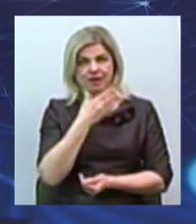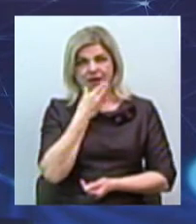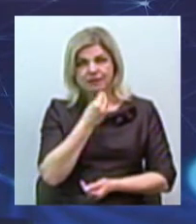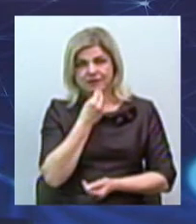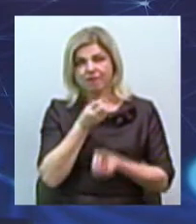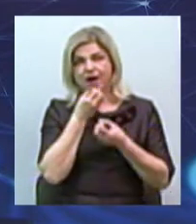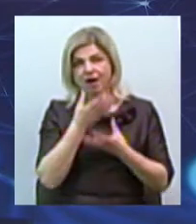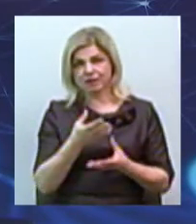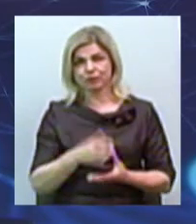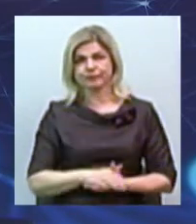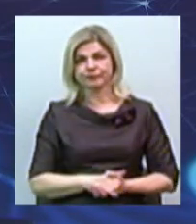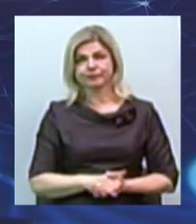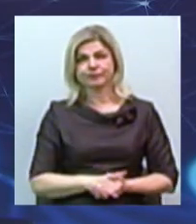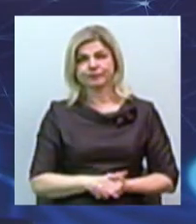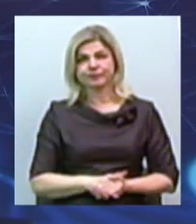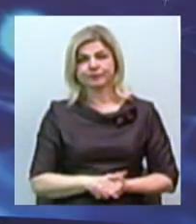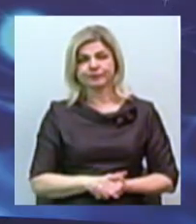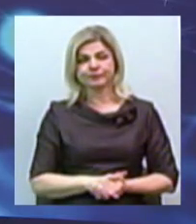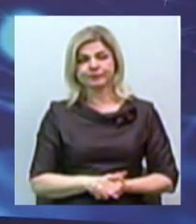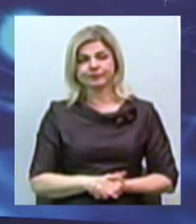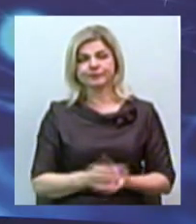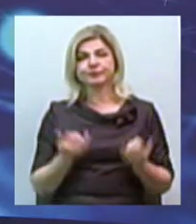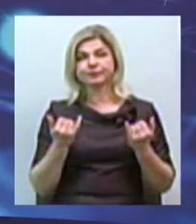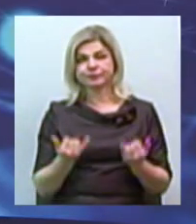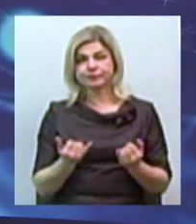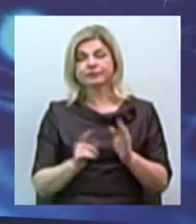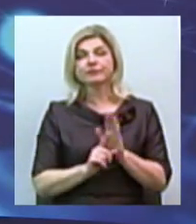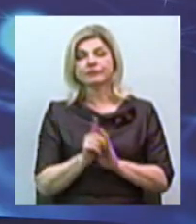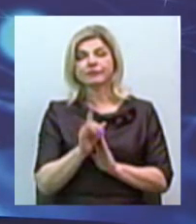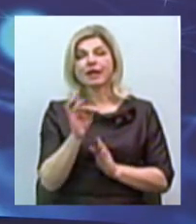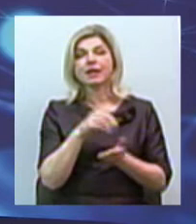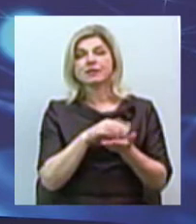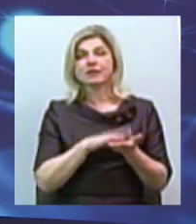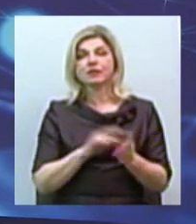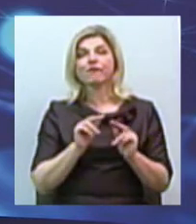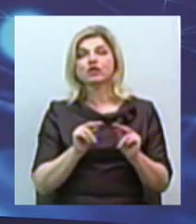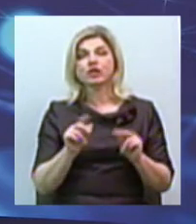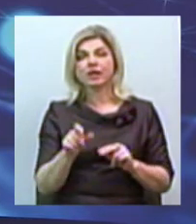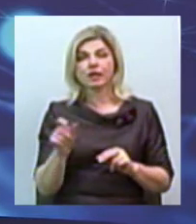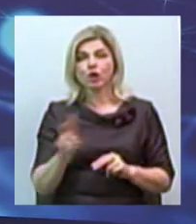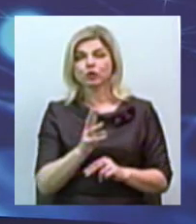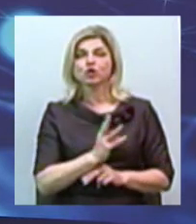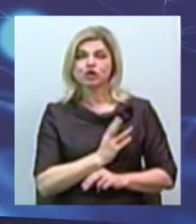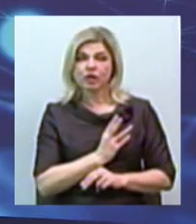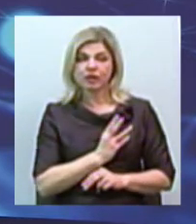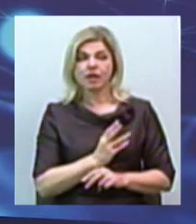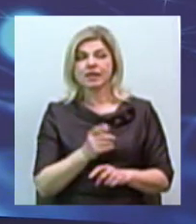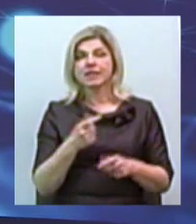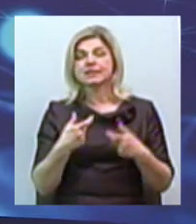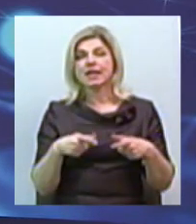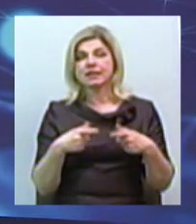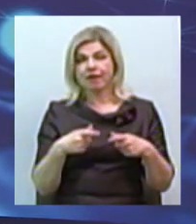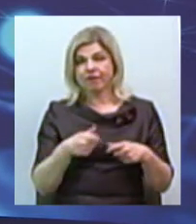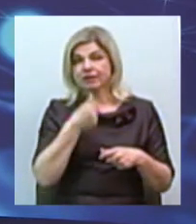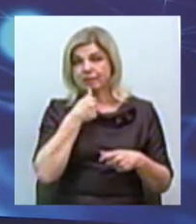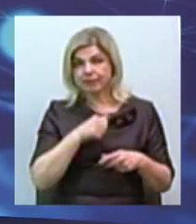і все виважено. Саме сьогодні стартує реєстрація вчителів, які виявили бажання пройти сертифікацію